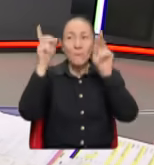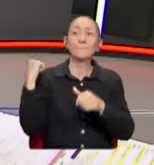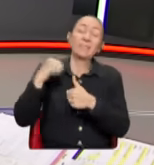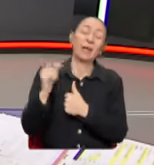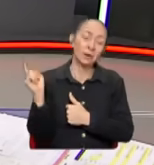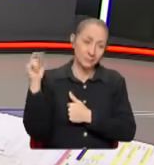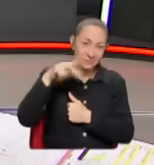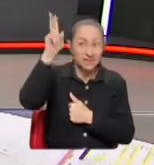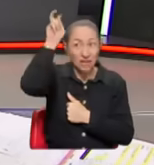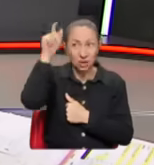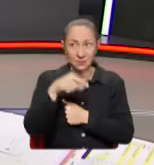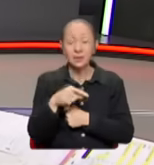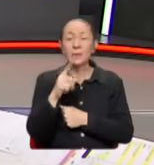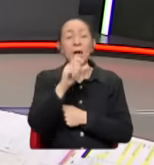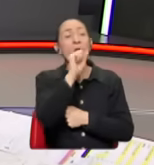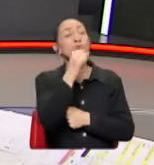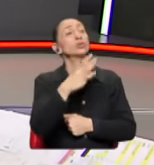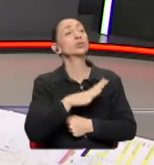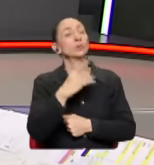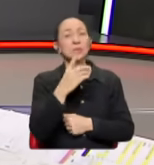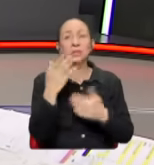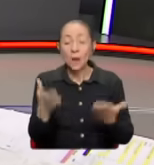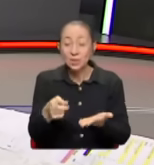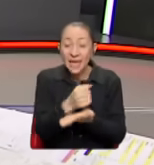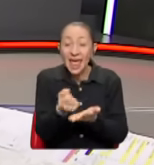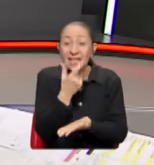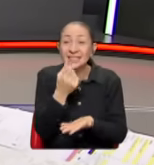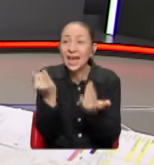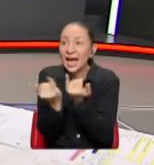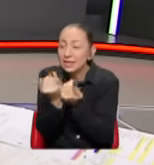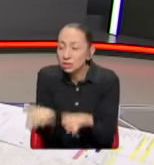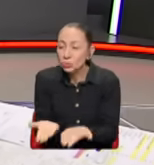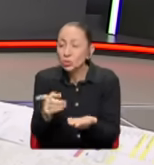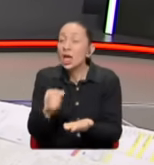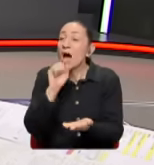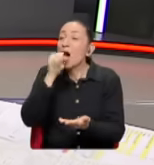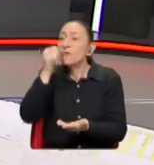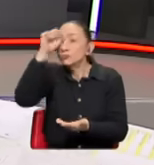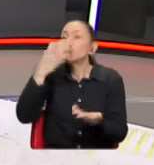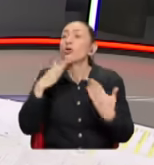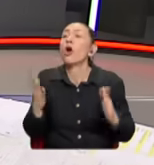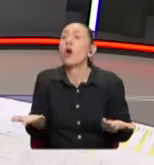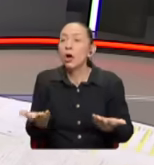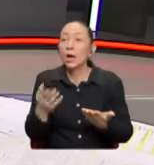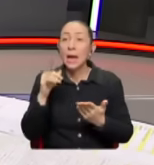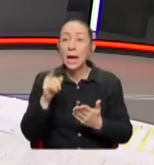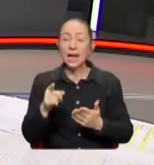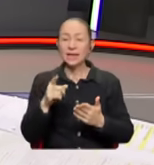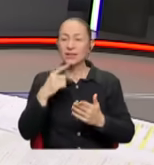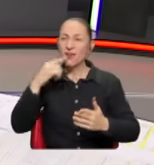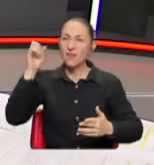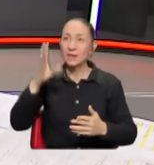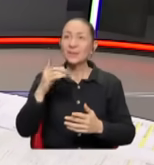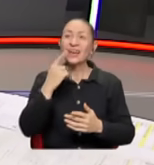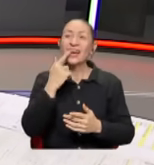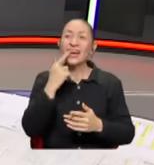sefer bir havuç istiyorum diyor. Ya burası eczane kardeşim. Burada diyor havuç yok. Ve bu sefer hırpalarken bir